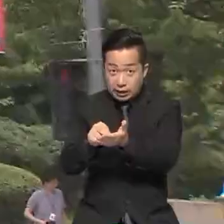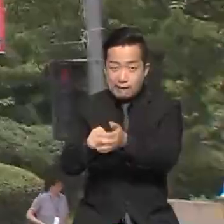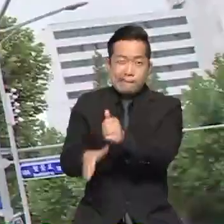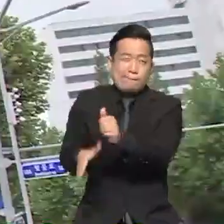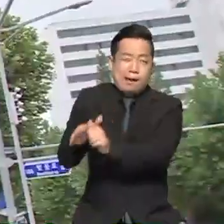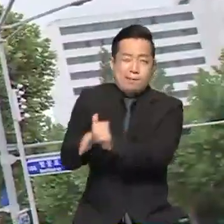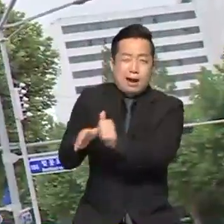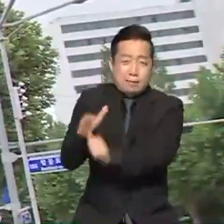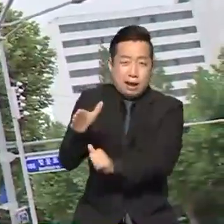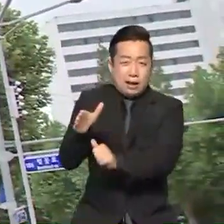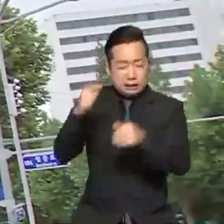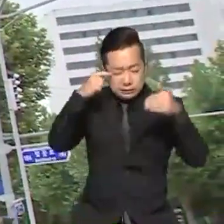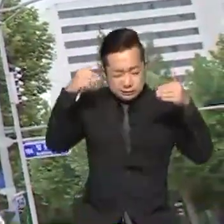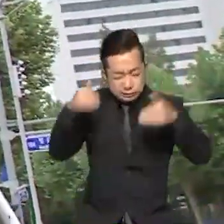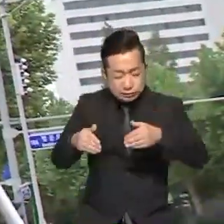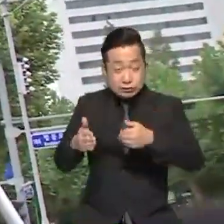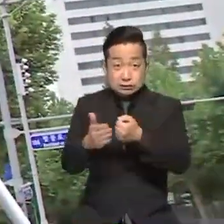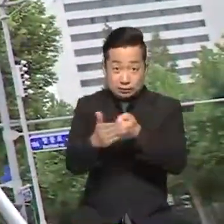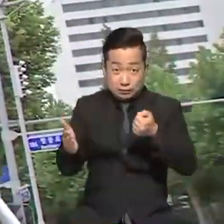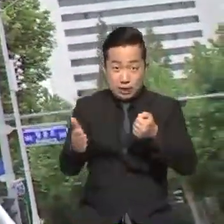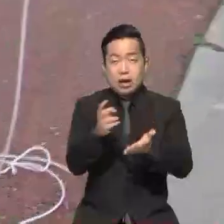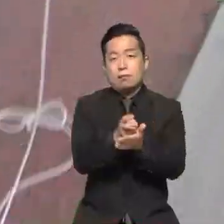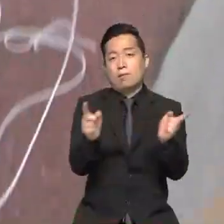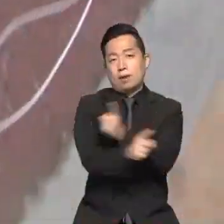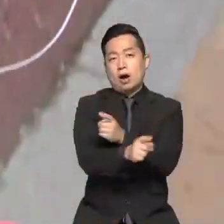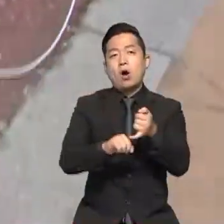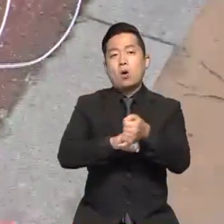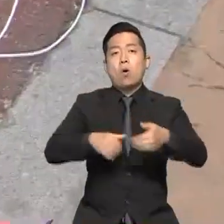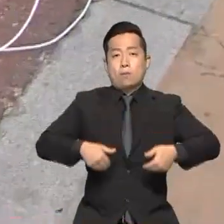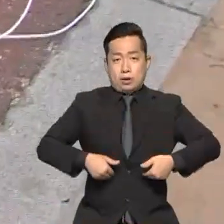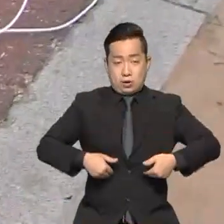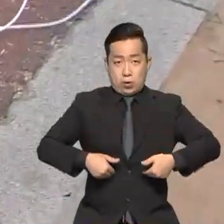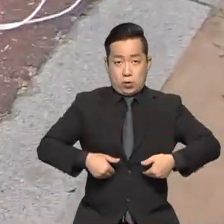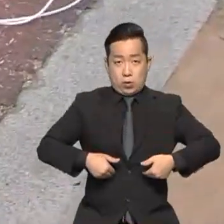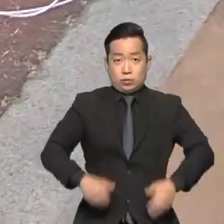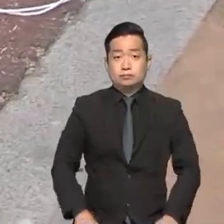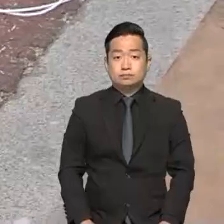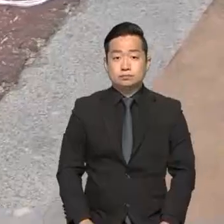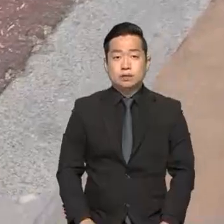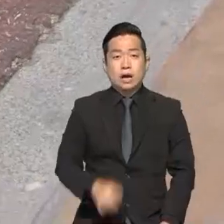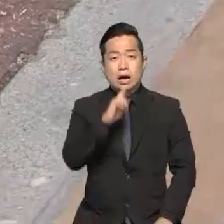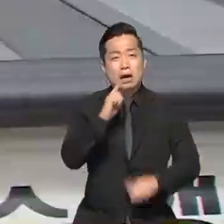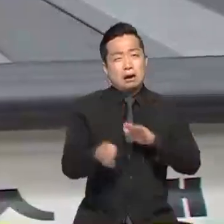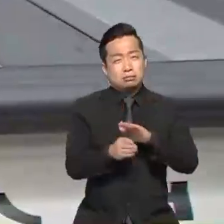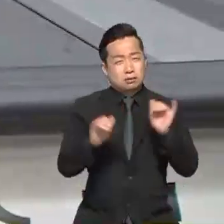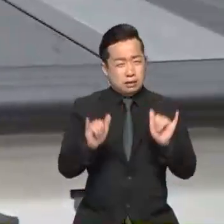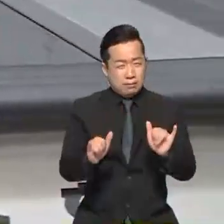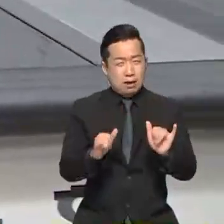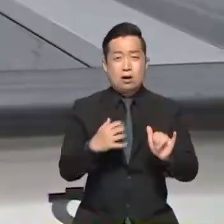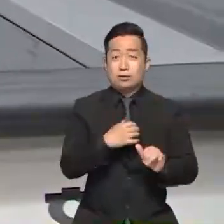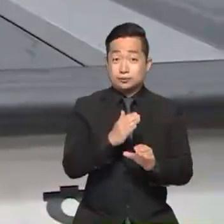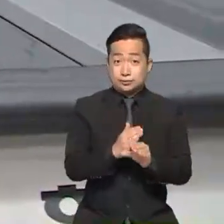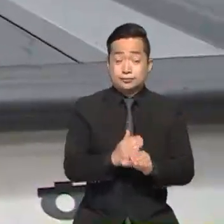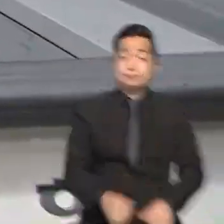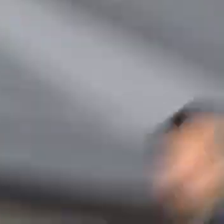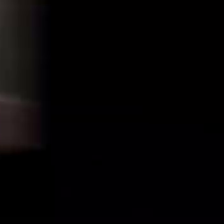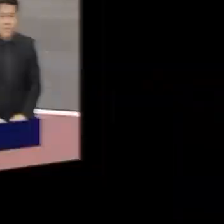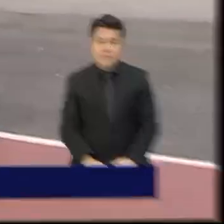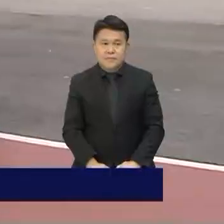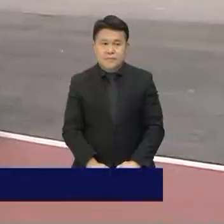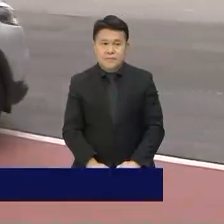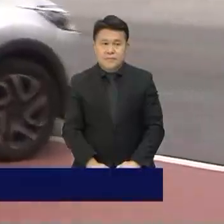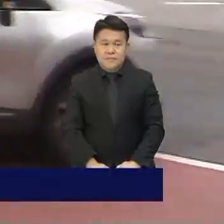상대를 깎아내리는 데 치중하고 있어 제도 개선 약속이 공연불에 그치지 않을까 우려됩니다. SBS